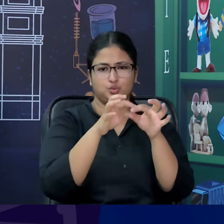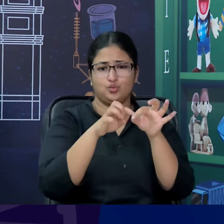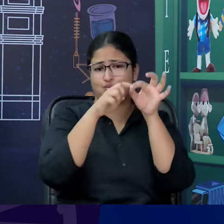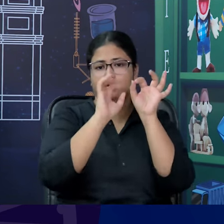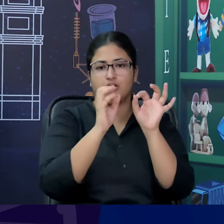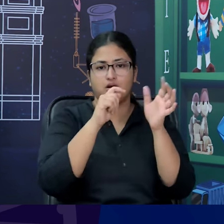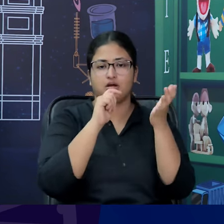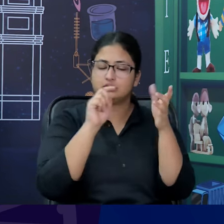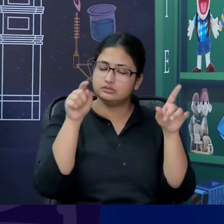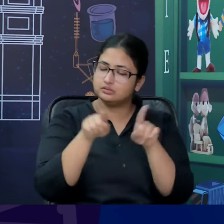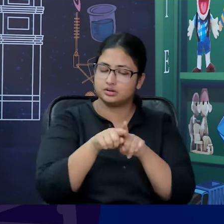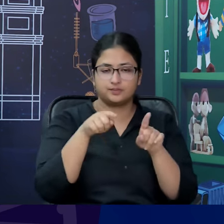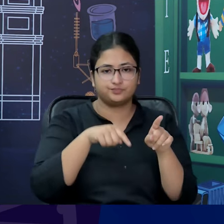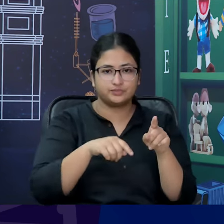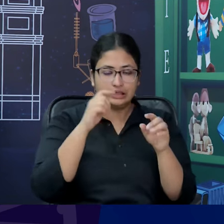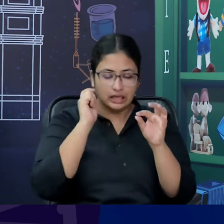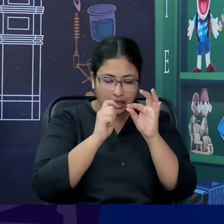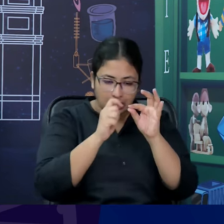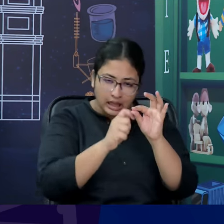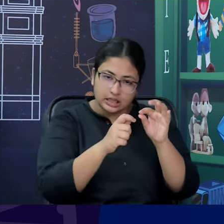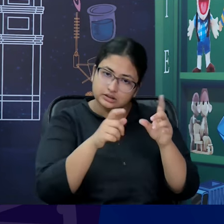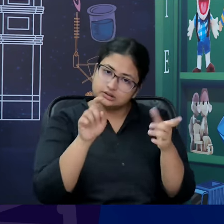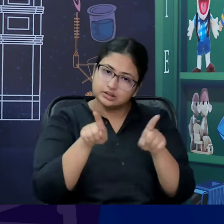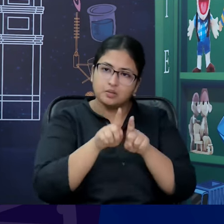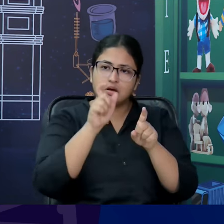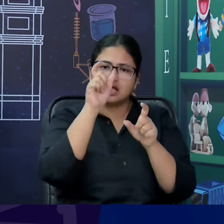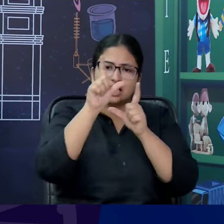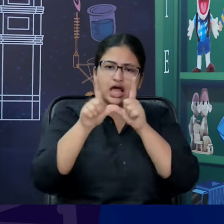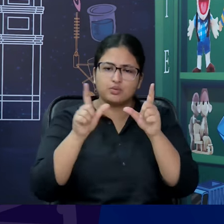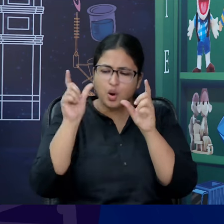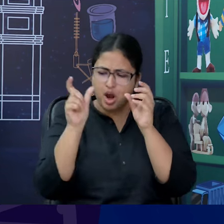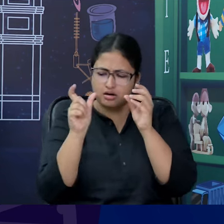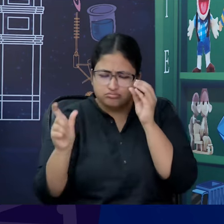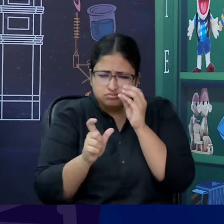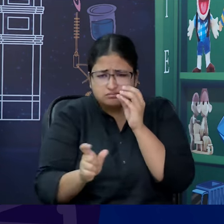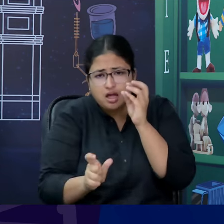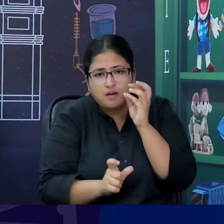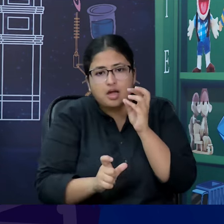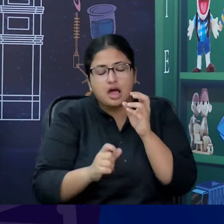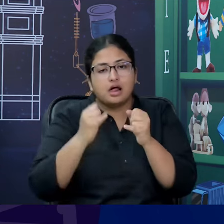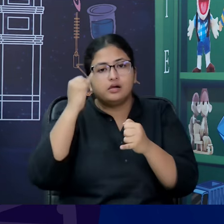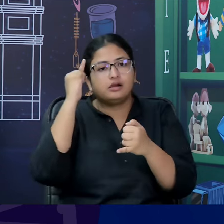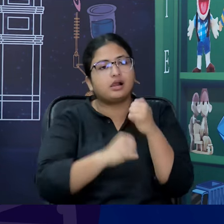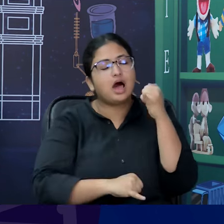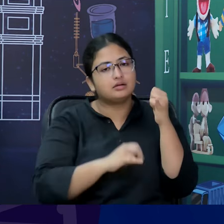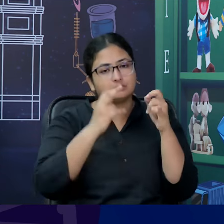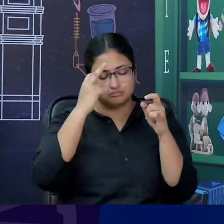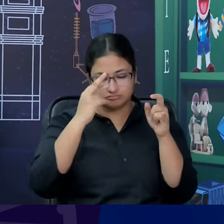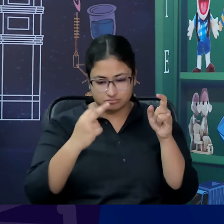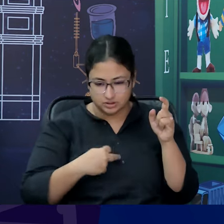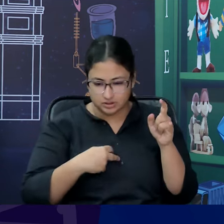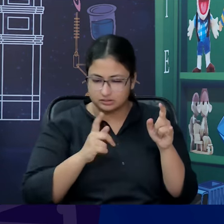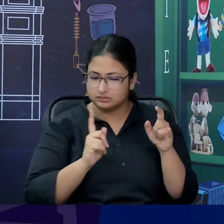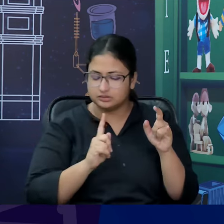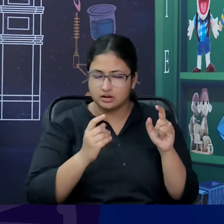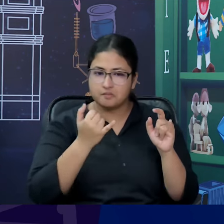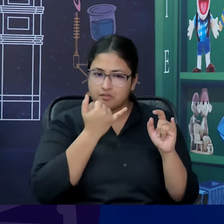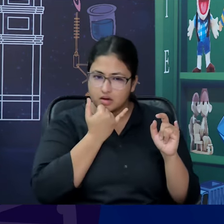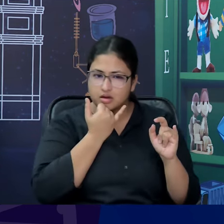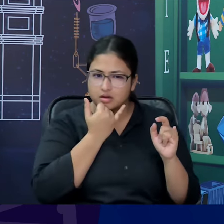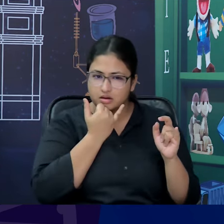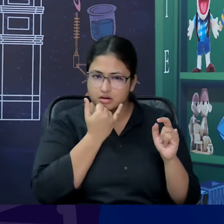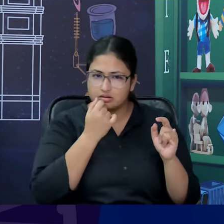चीज का एहसास हुआ कि मैं मुझे जहां भाषा में सुधार करना चाहिए था वह तो फिर बिल्कुल ही और बेकार होती चली गई और